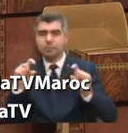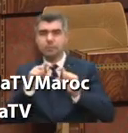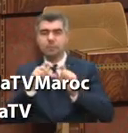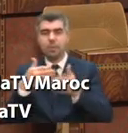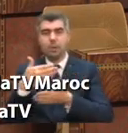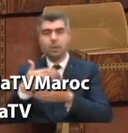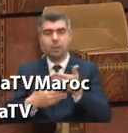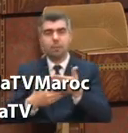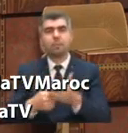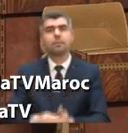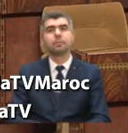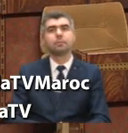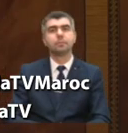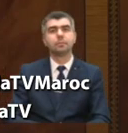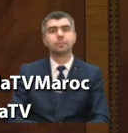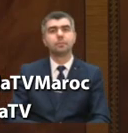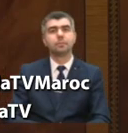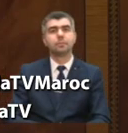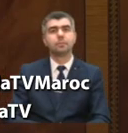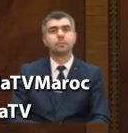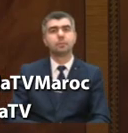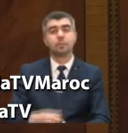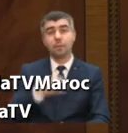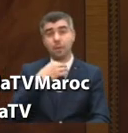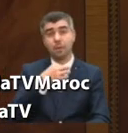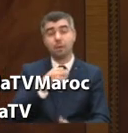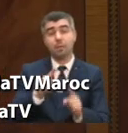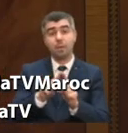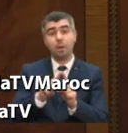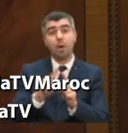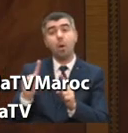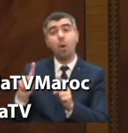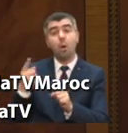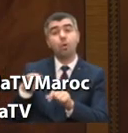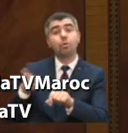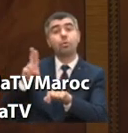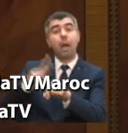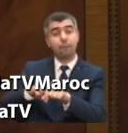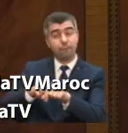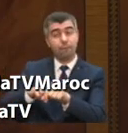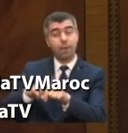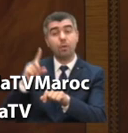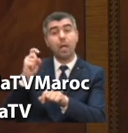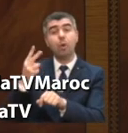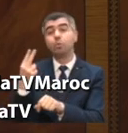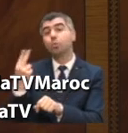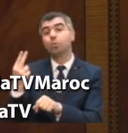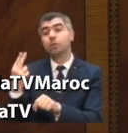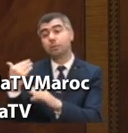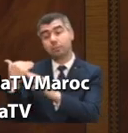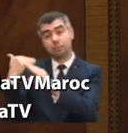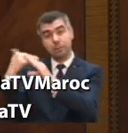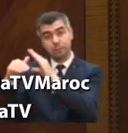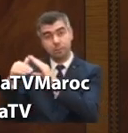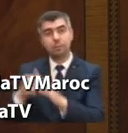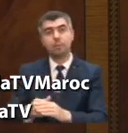في هذا برنامج التعويض عن الشغل اللي كيتحدد بالتصريح في شهر فبراير. الناس اللي ما صرحوش في هذا الشهر